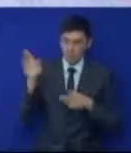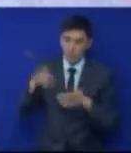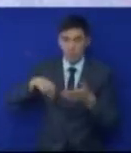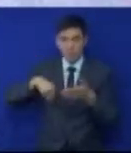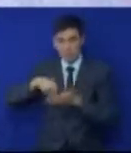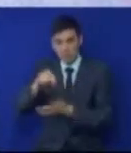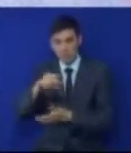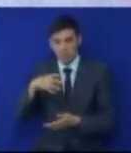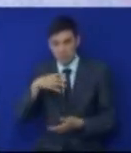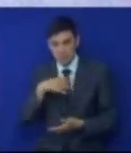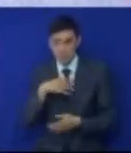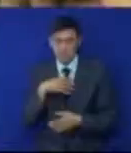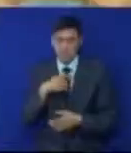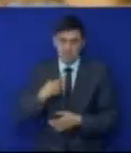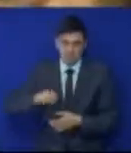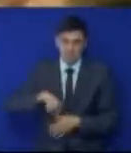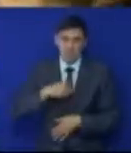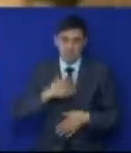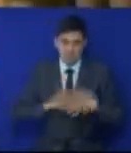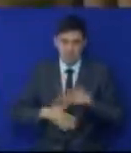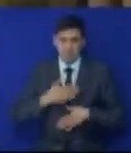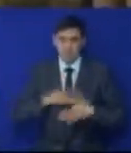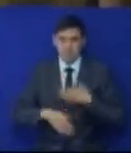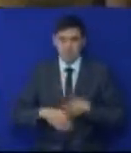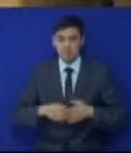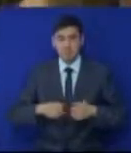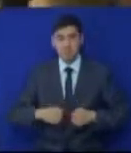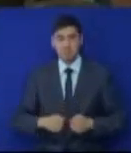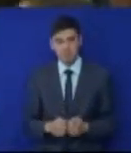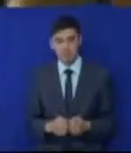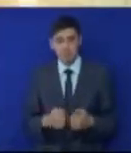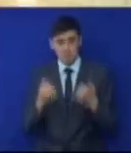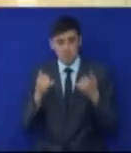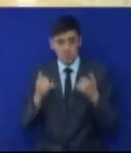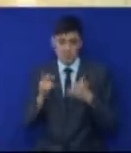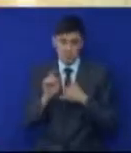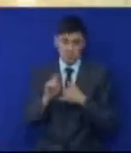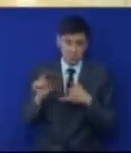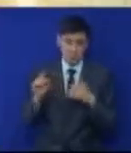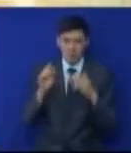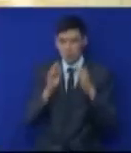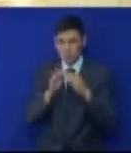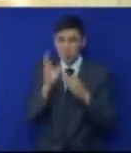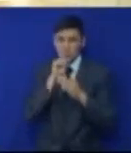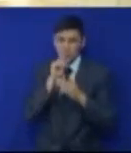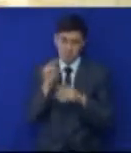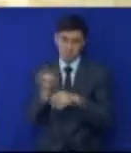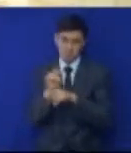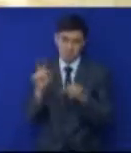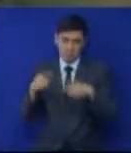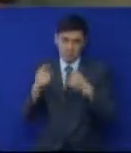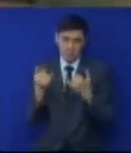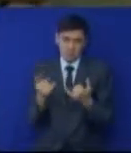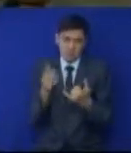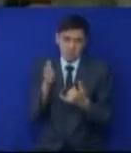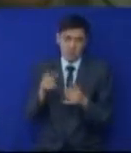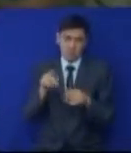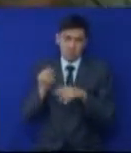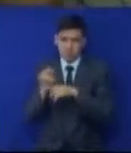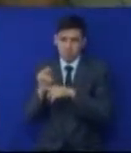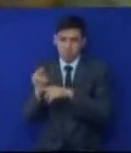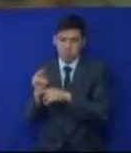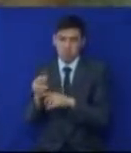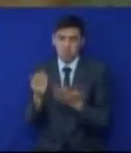өте ризамыз. Айта кетсек, бүгінде қайта қалпына келтіруге болатын үйлерді жөндеу жұмыстары басталған. Жиһаз